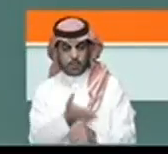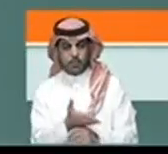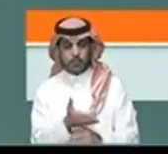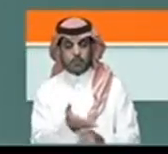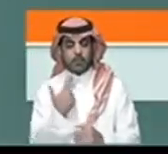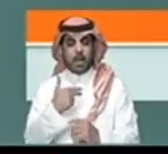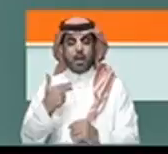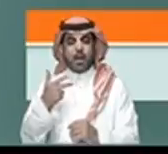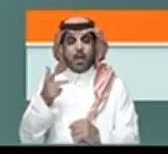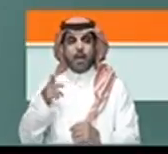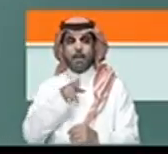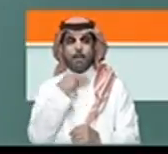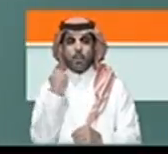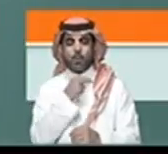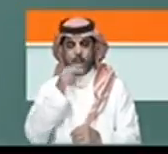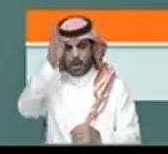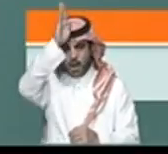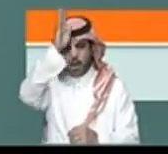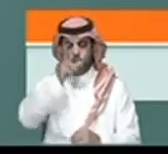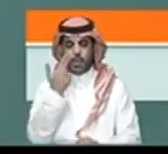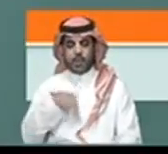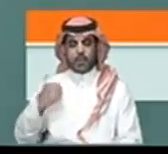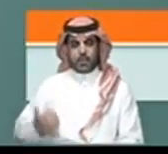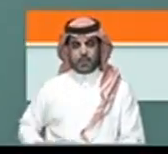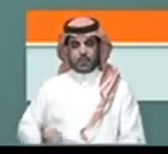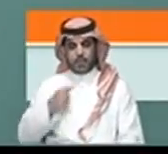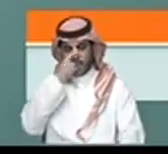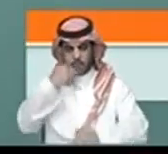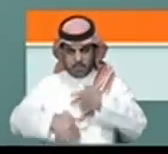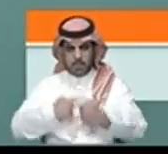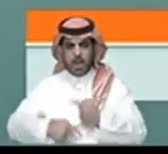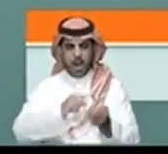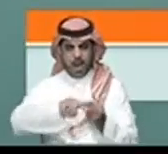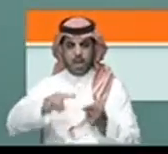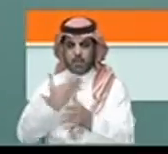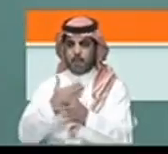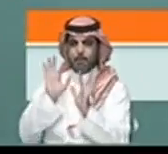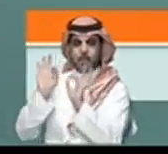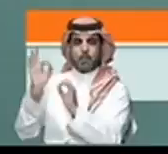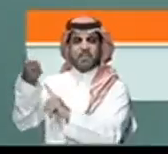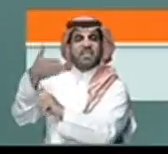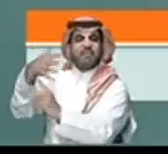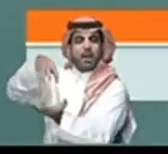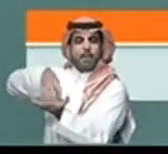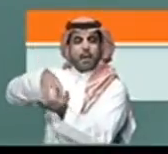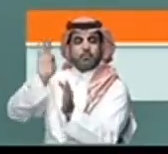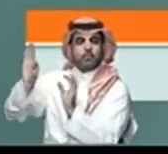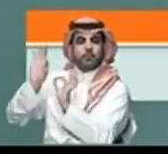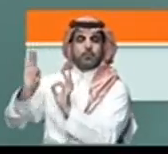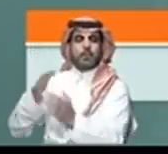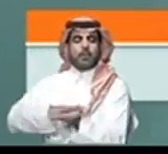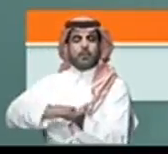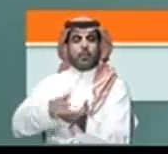مملكه البحرين وجمهوريه العراق على تجاوز تلك الحادثه مؤكدا وقوف المملكه الى جانب الدولتين الشقيقتين